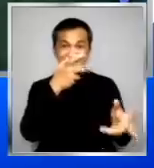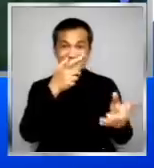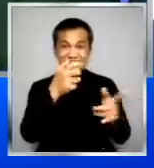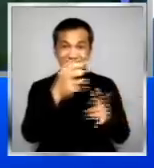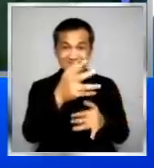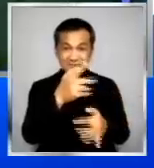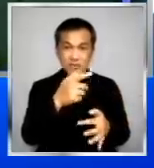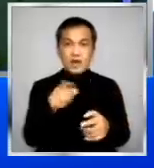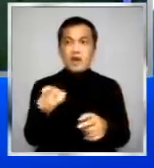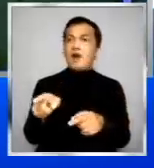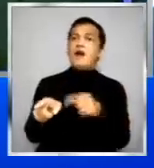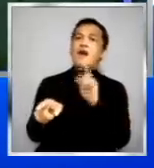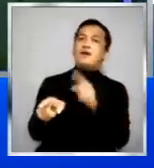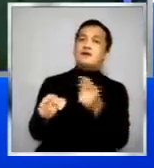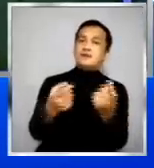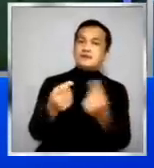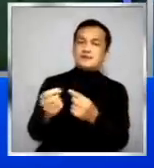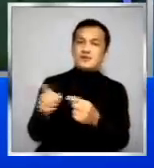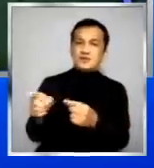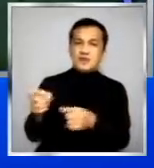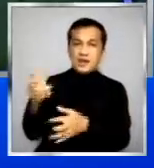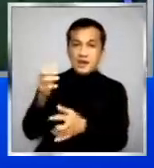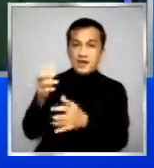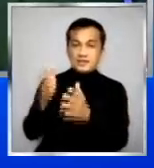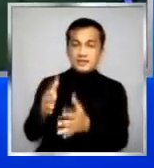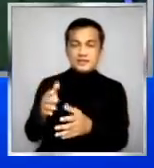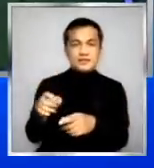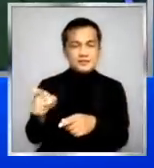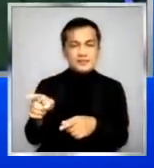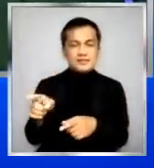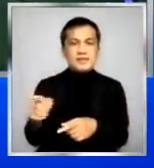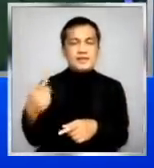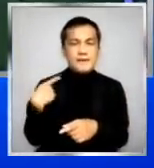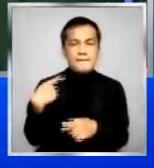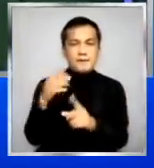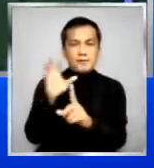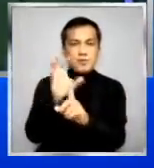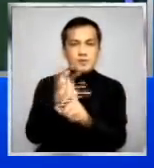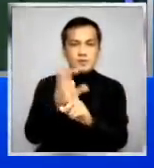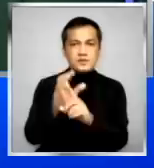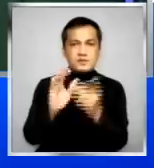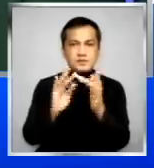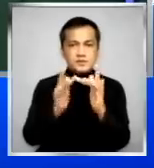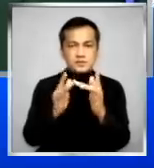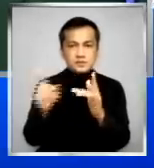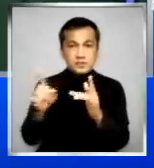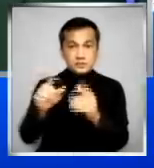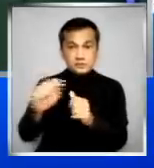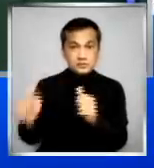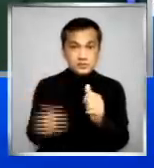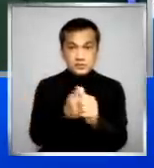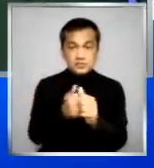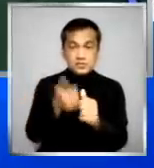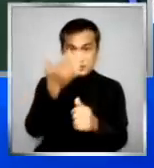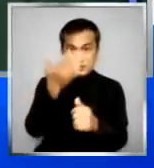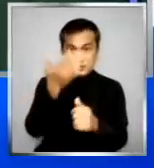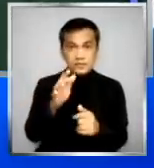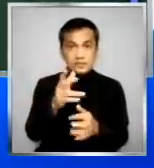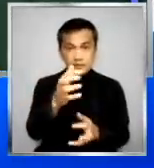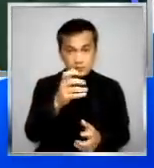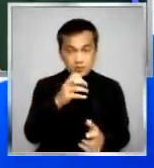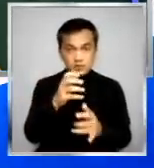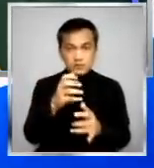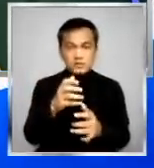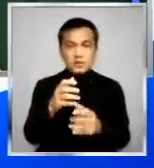isang harpist sa Cebu na nakilala sa social media. Pero sa likod ng kanyang galing sa pagtugtog, ang kwento ng pagbangon mula